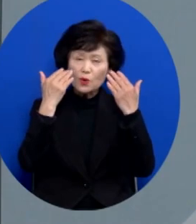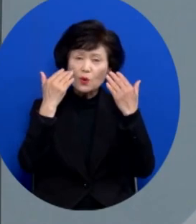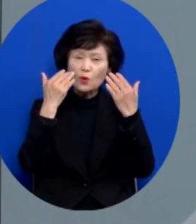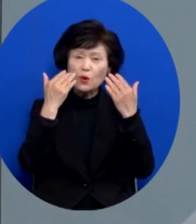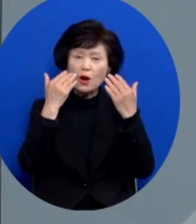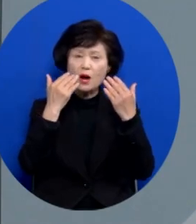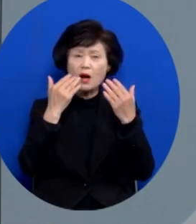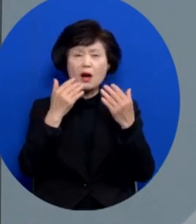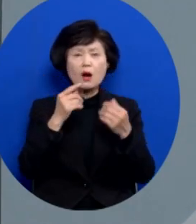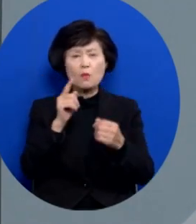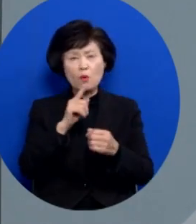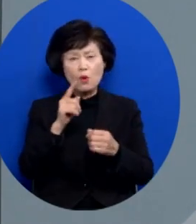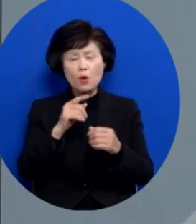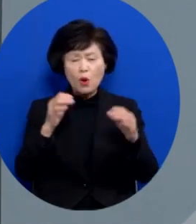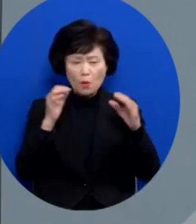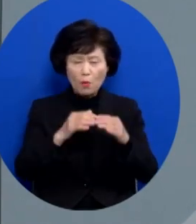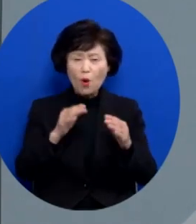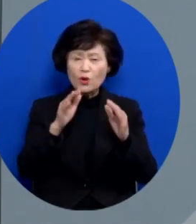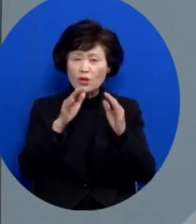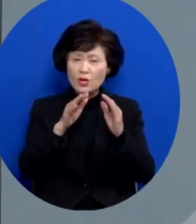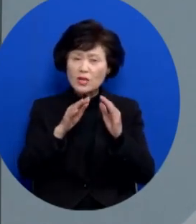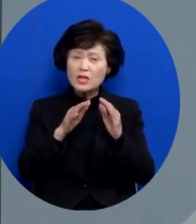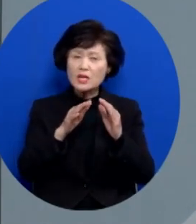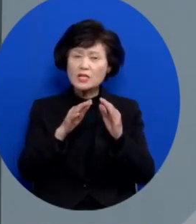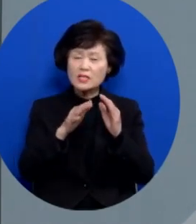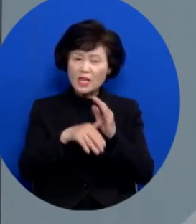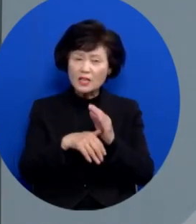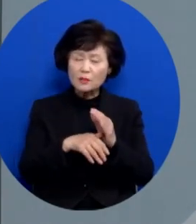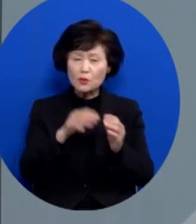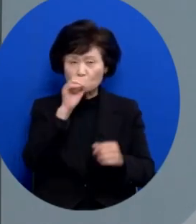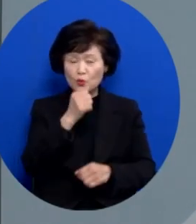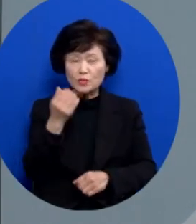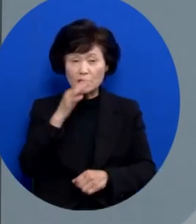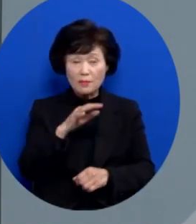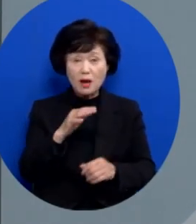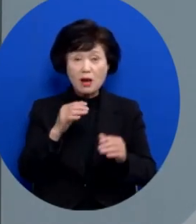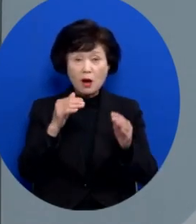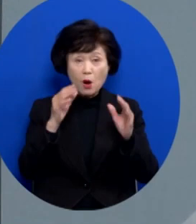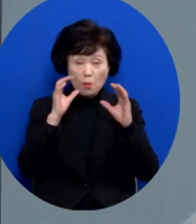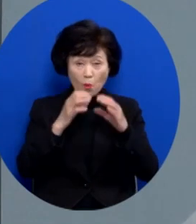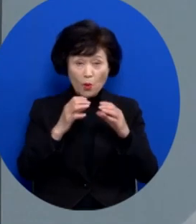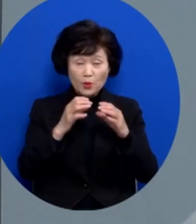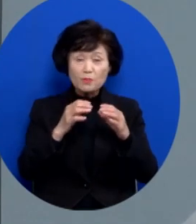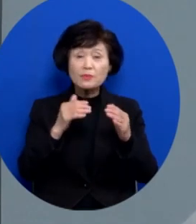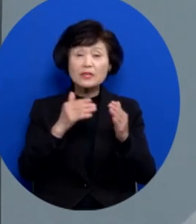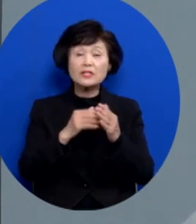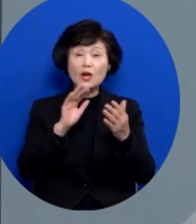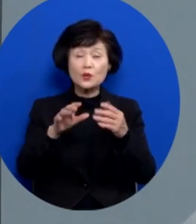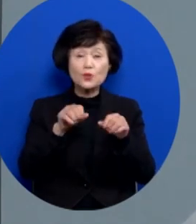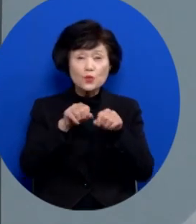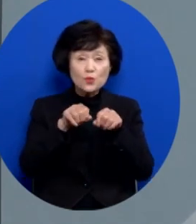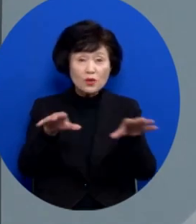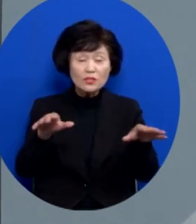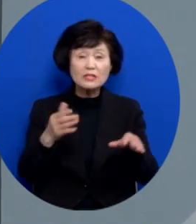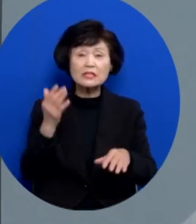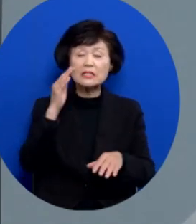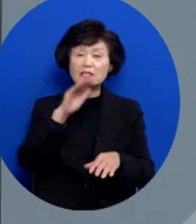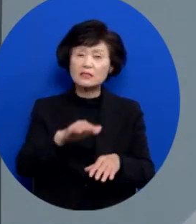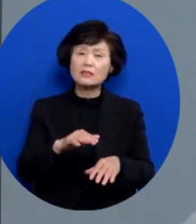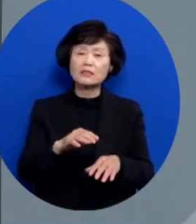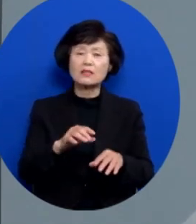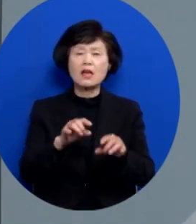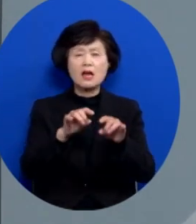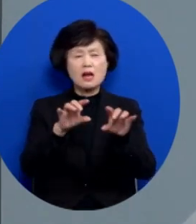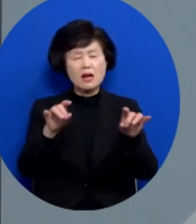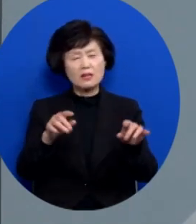공동체가 아니에요 모일 때도 하지만 마치고 나면 각자를 돌아가는데 그러다 보니 스탭들이 많이 자신의 자리를